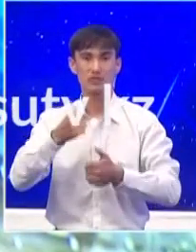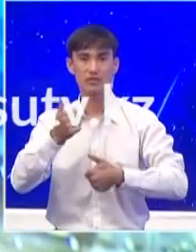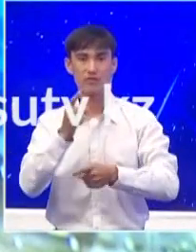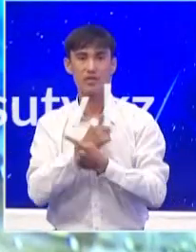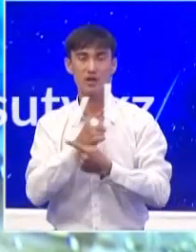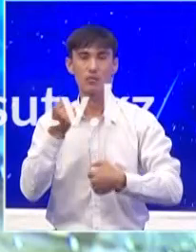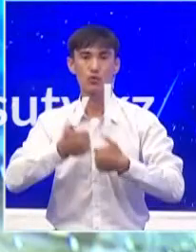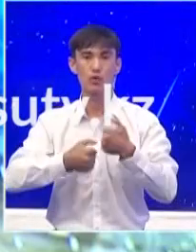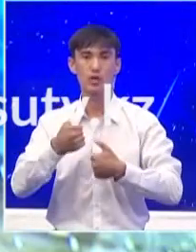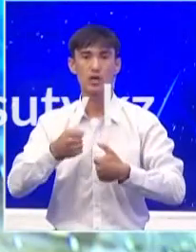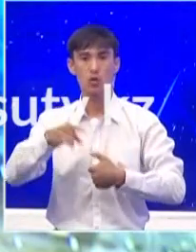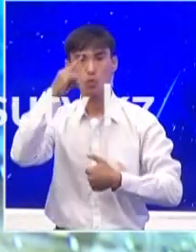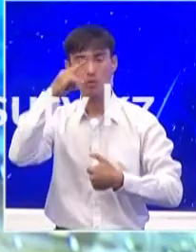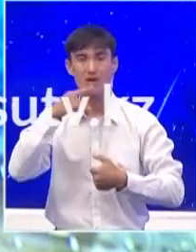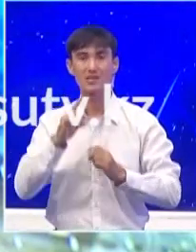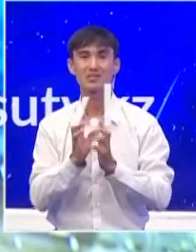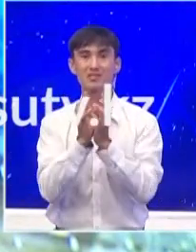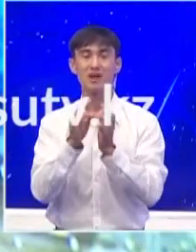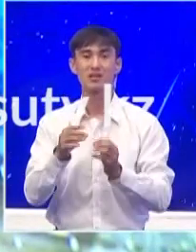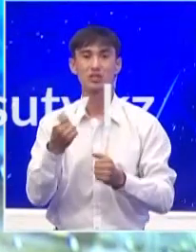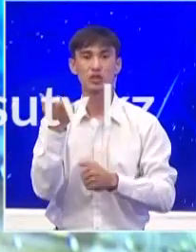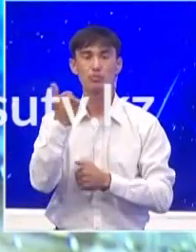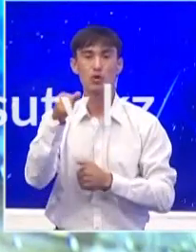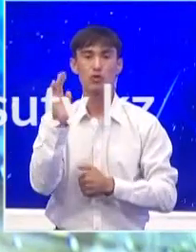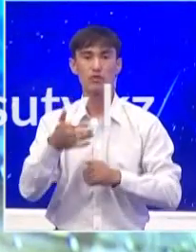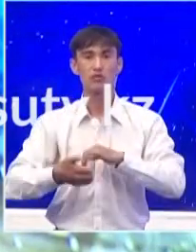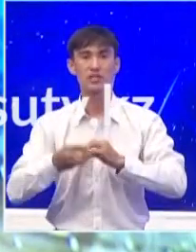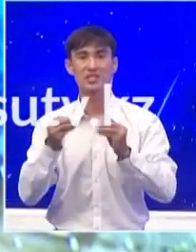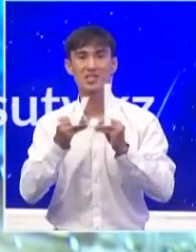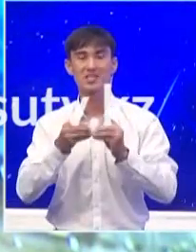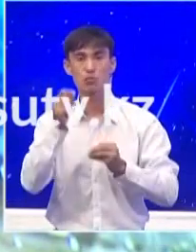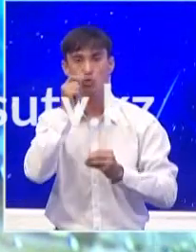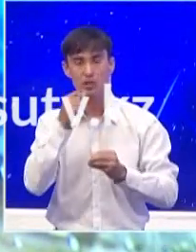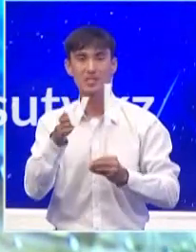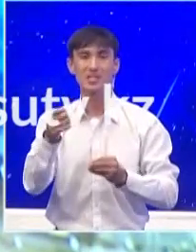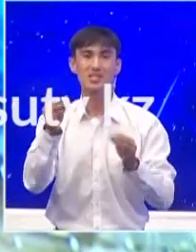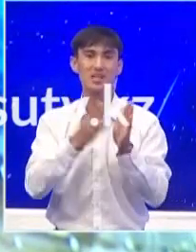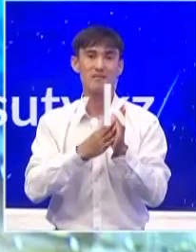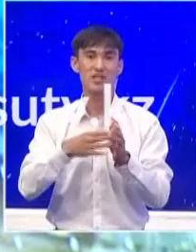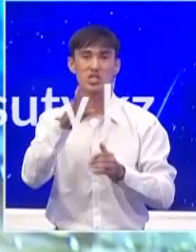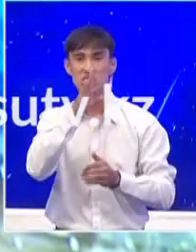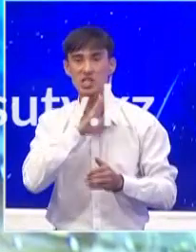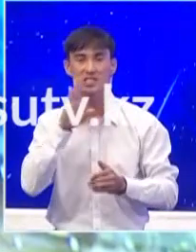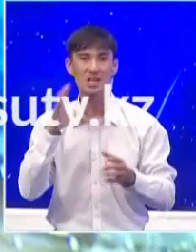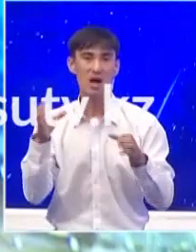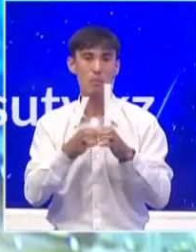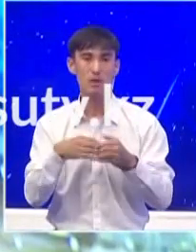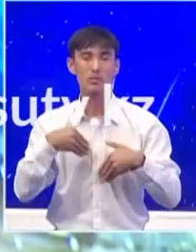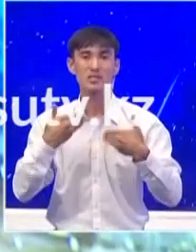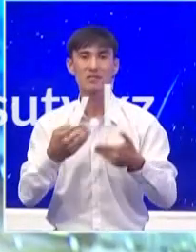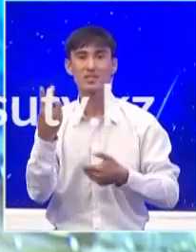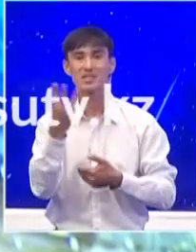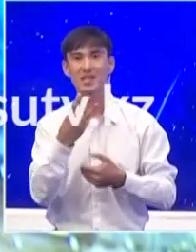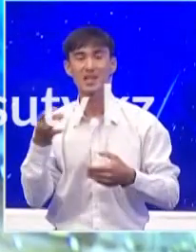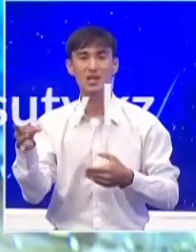республики казахстан за титул чемпиона ведут борьбу 10 мужских и 9 женских команд представляющие три региона страны